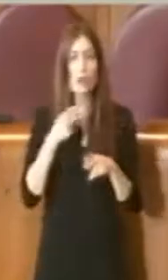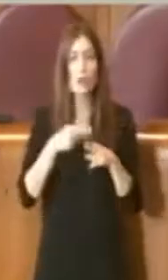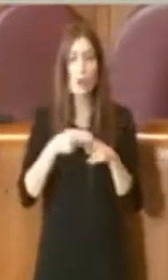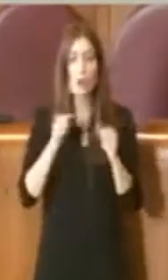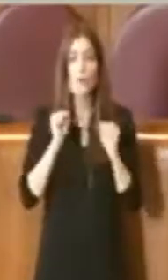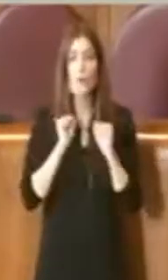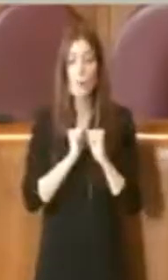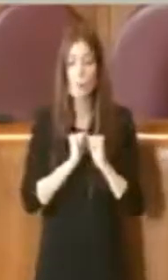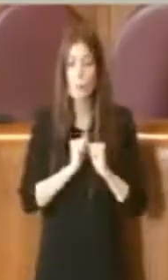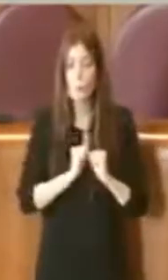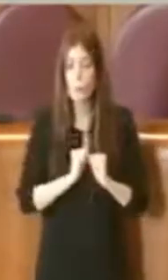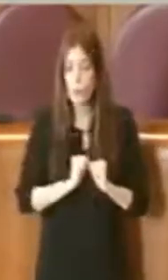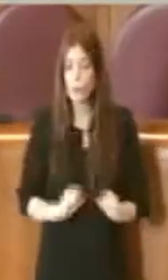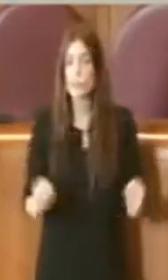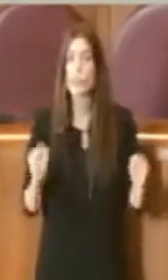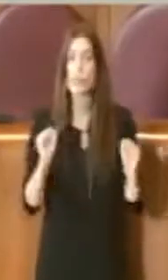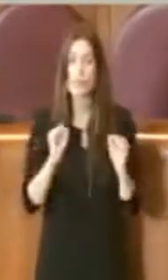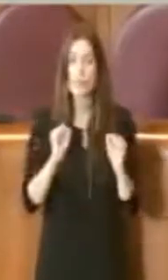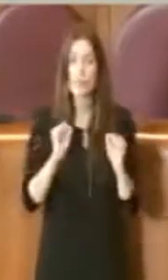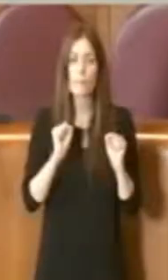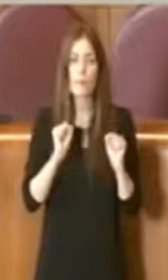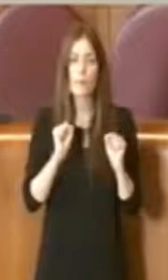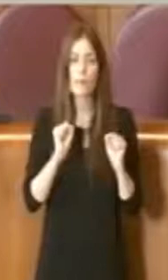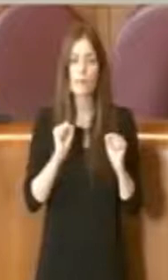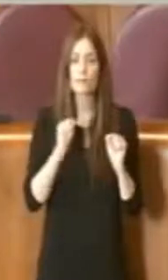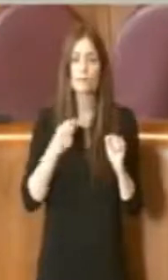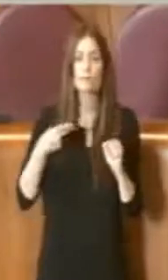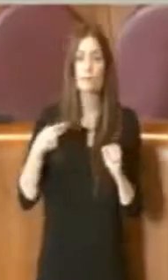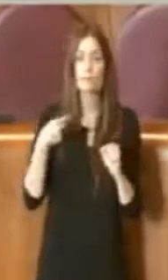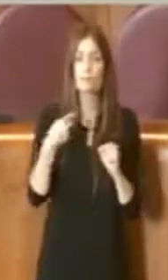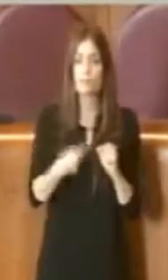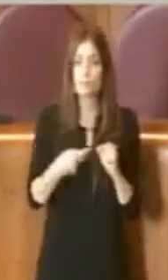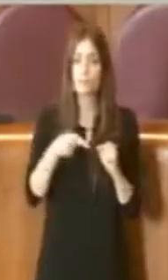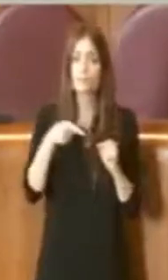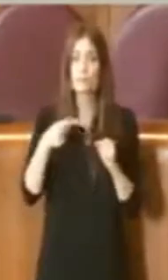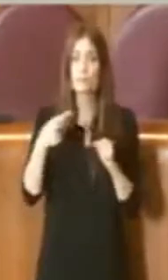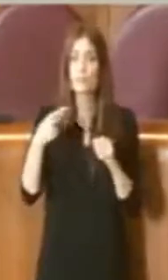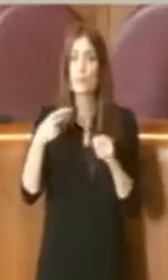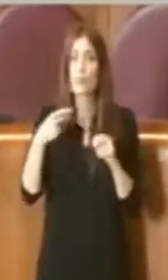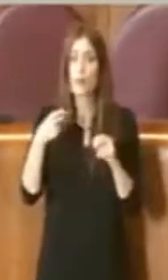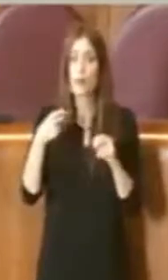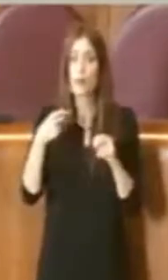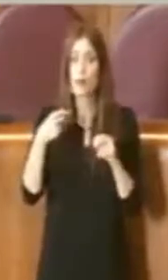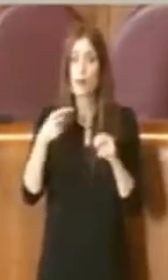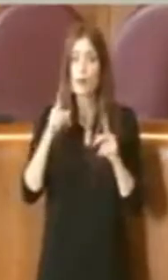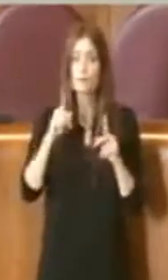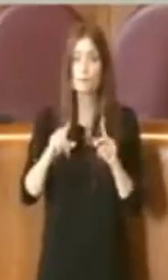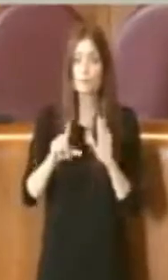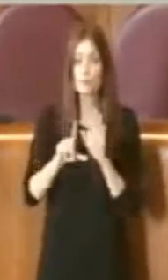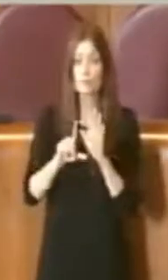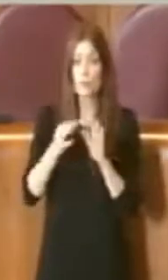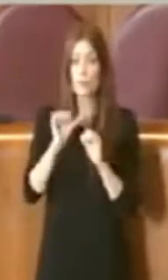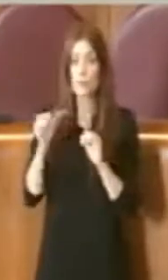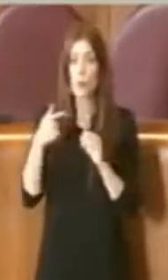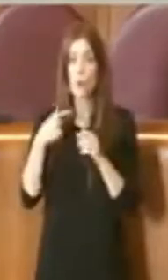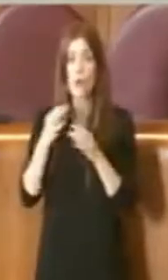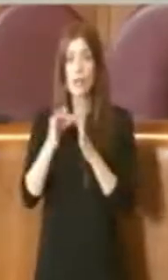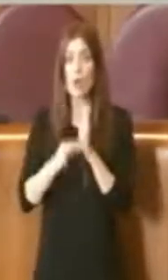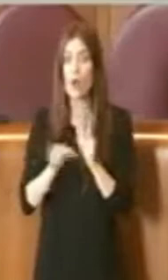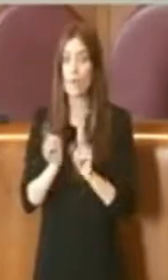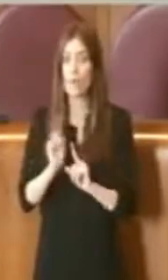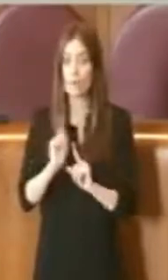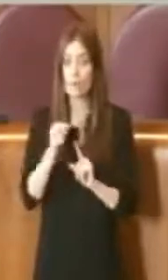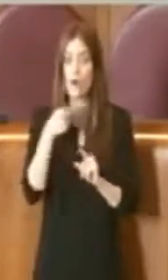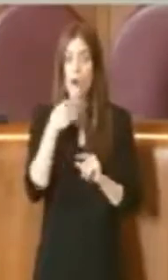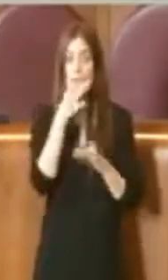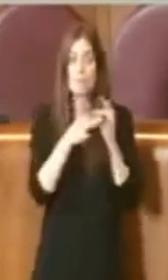potrebbe quindi essere qualificata come un ente territoriale con potestà legislativa, oltre che regolamentare, per materie ritenute